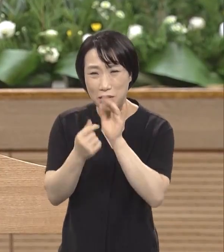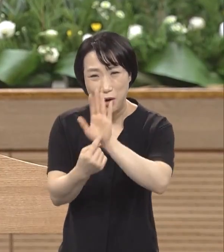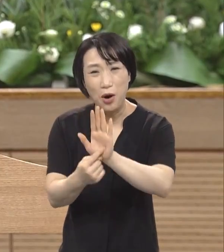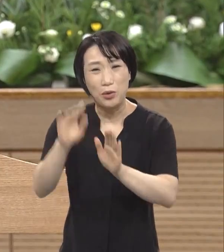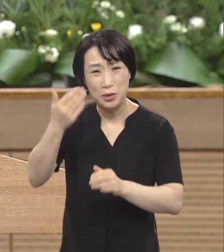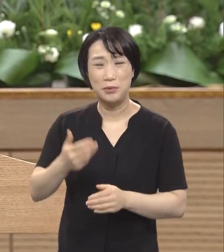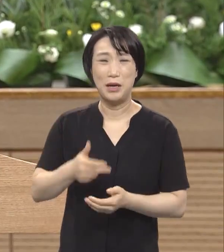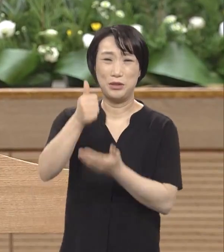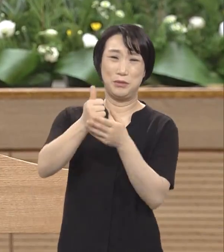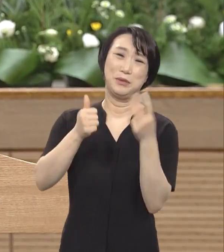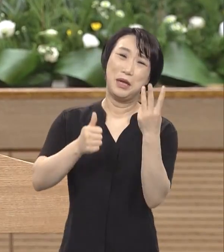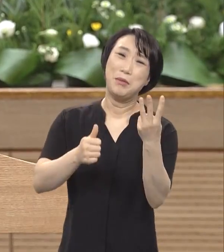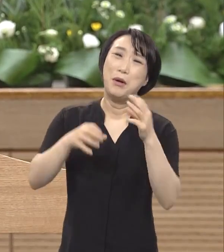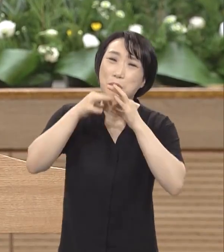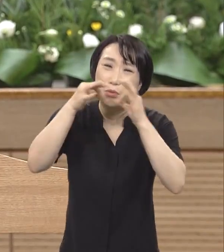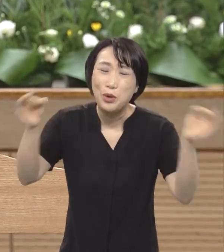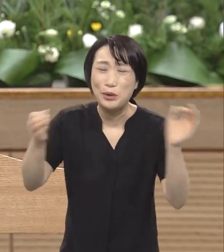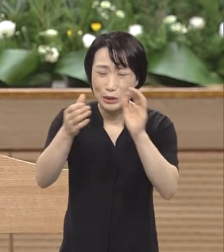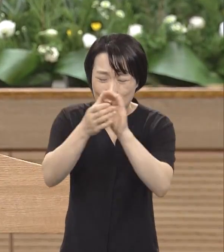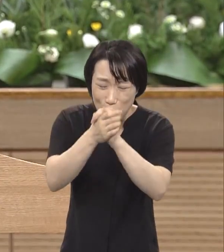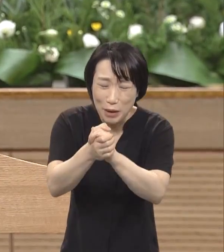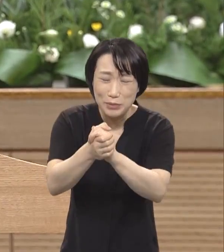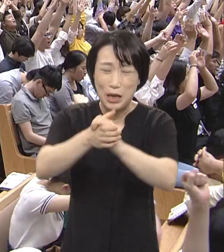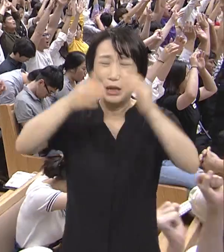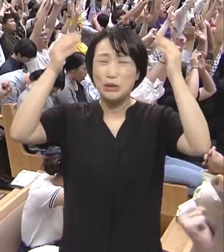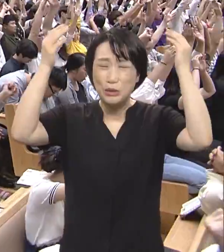주여 삼창하고 기도합니다.